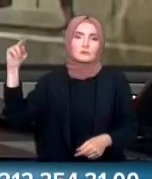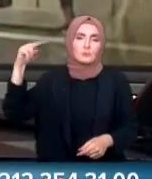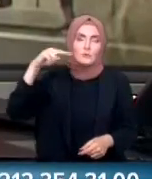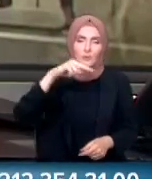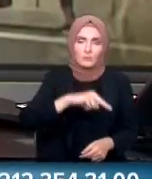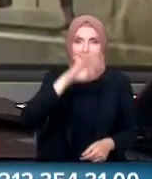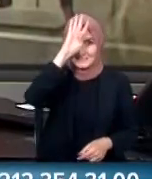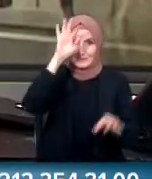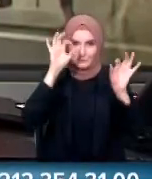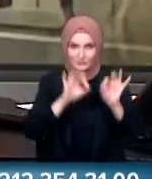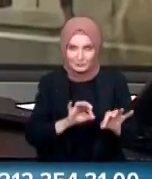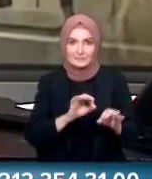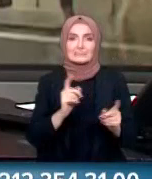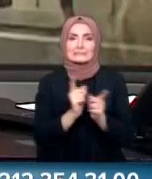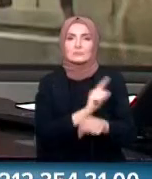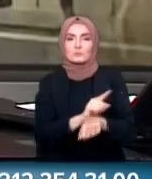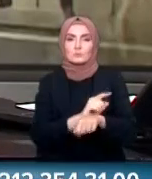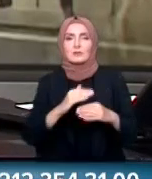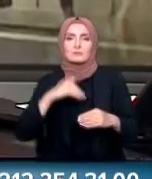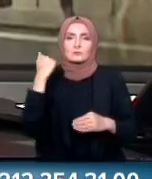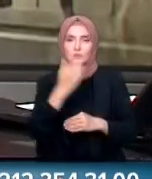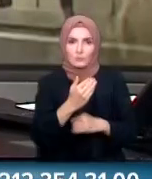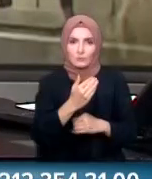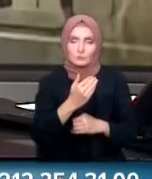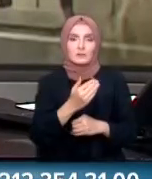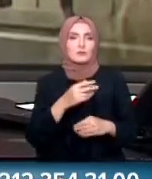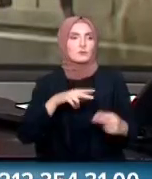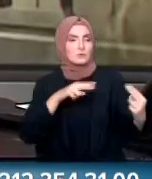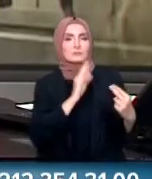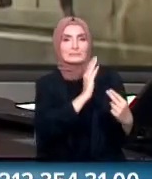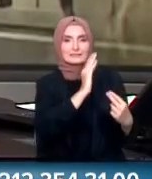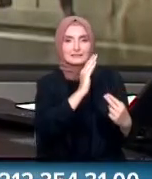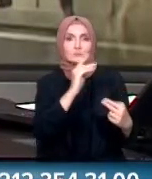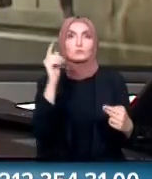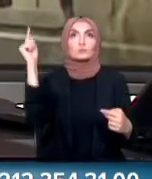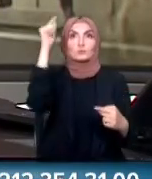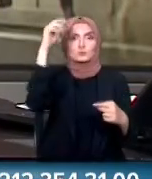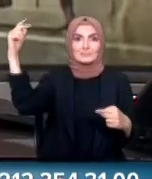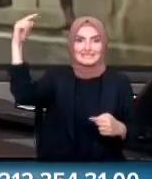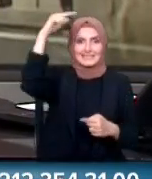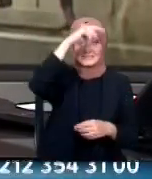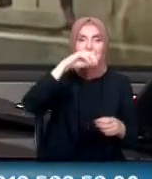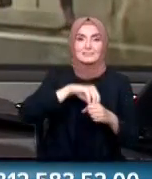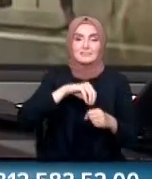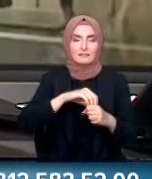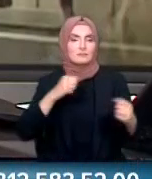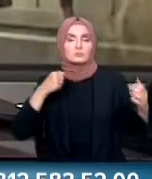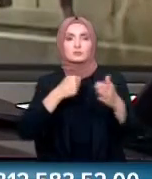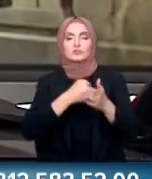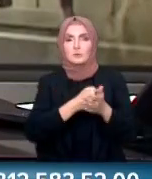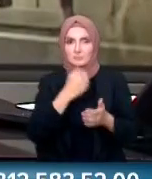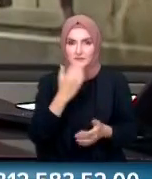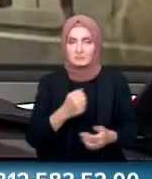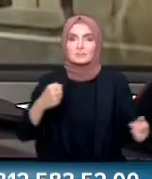çıktı, bir üst geçidin duvarına çarptı. Kaza o kadar şiddetliydi ki araçtan dışarıya fırlayanlar oldu. Tam 5 kişi